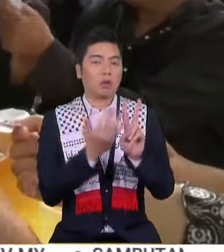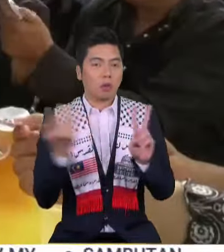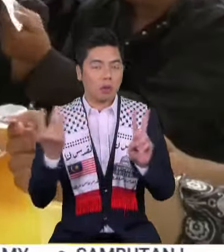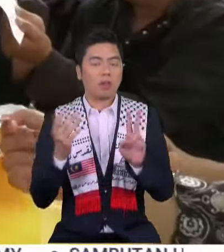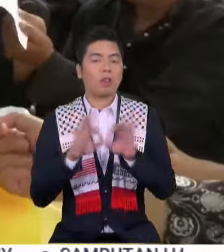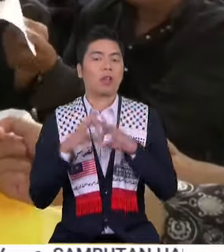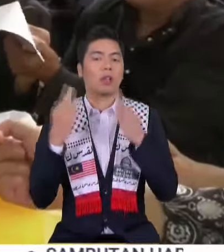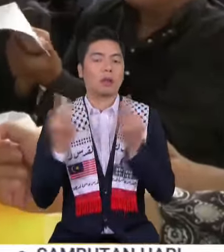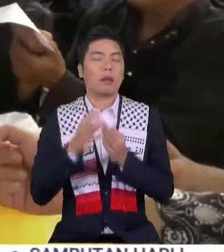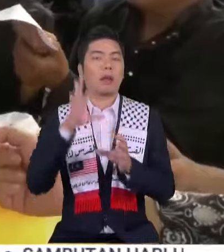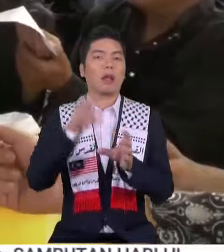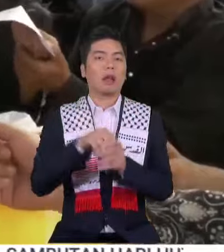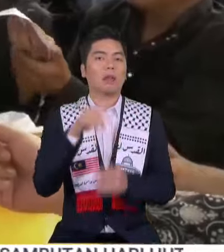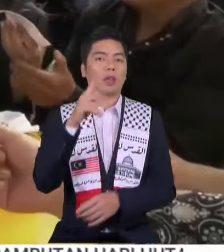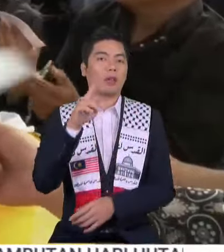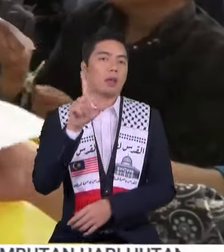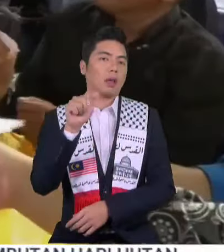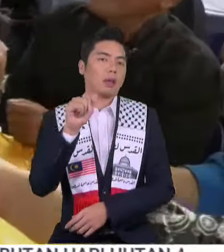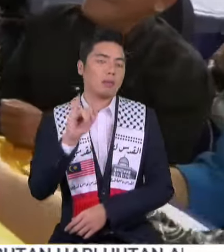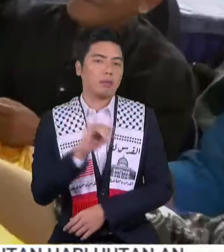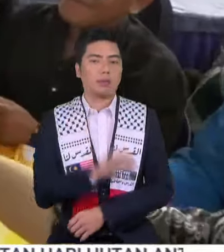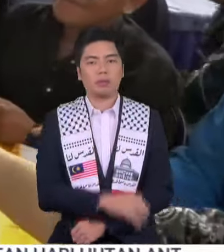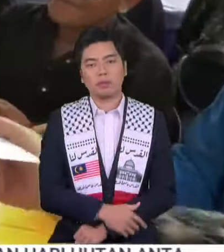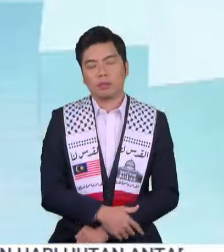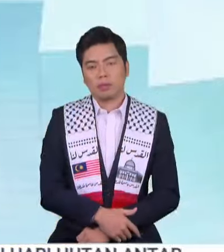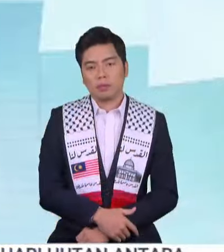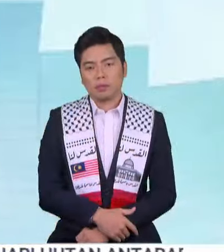keluarga sekitar Kulai.